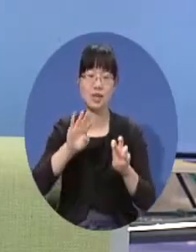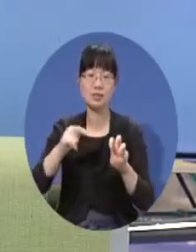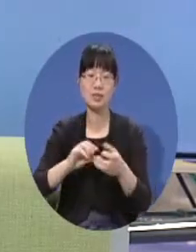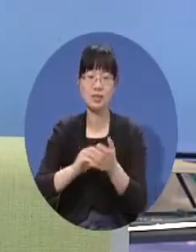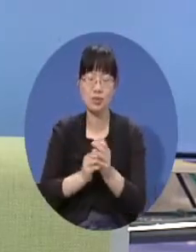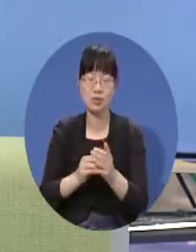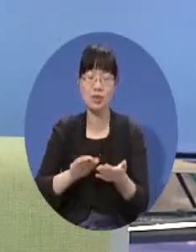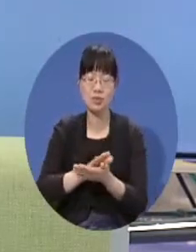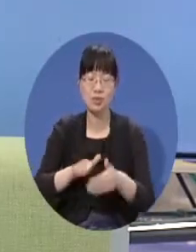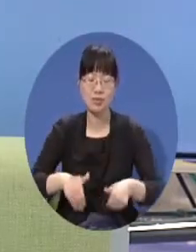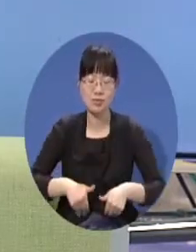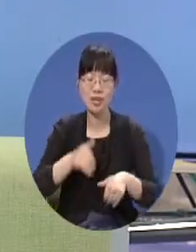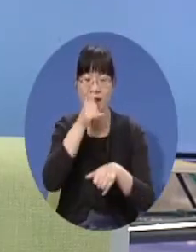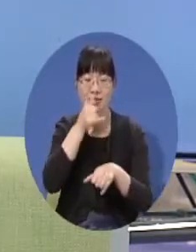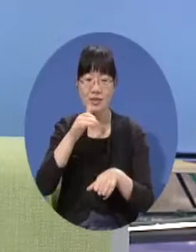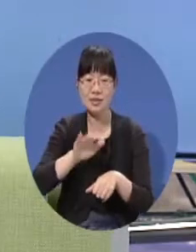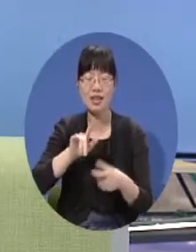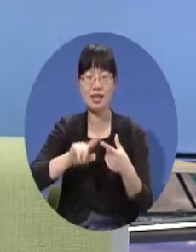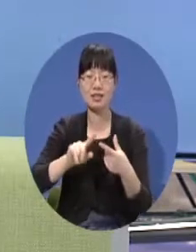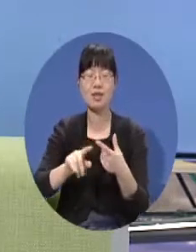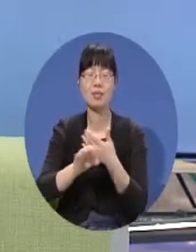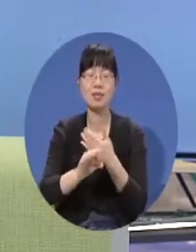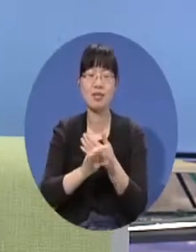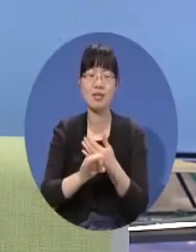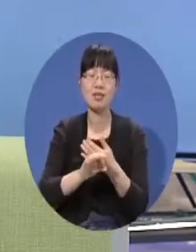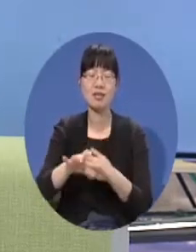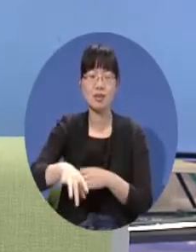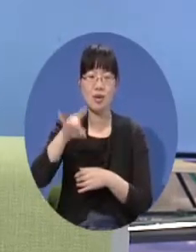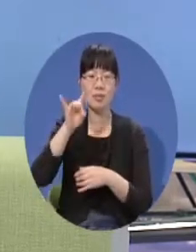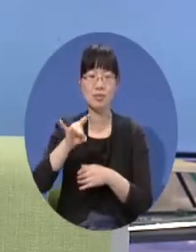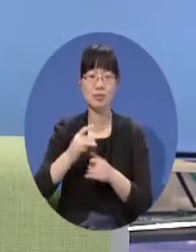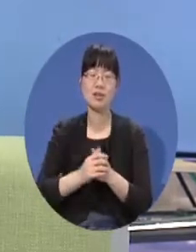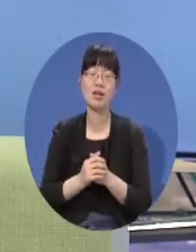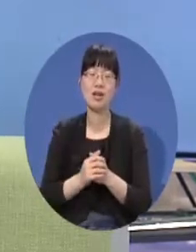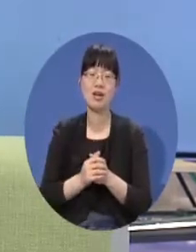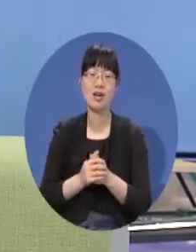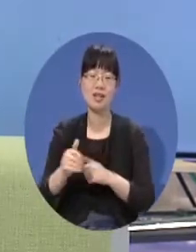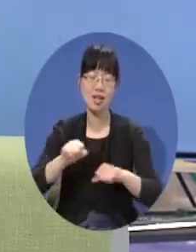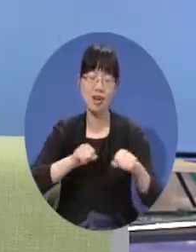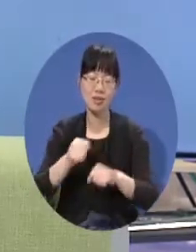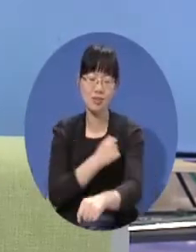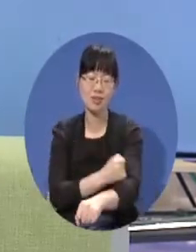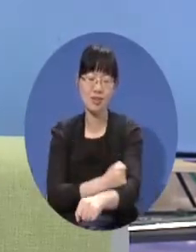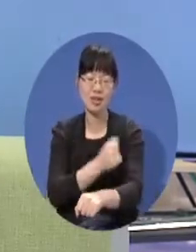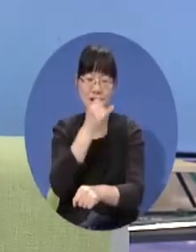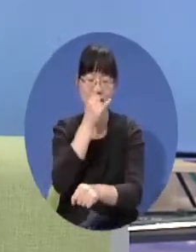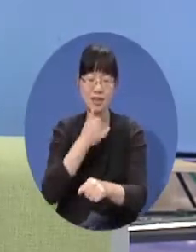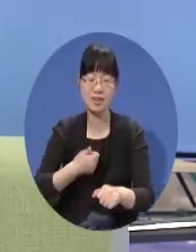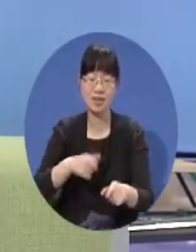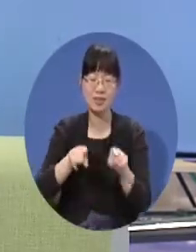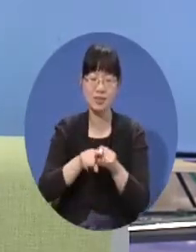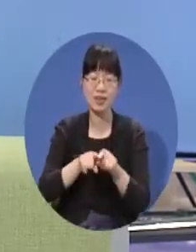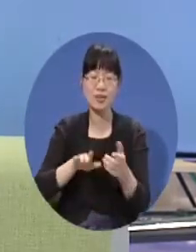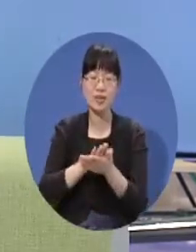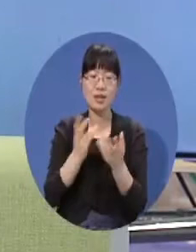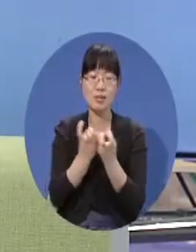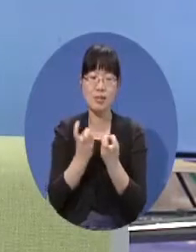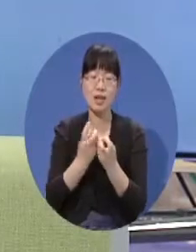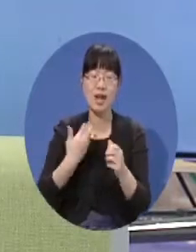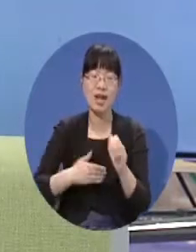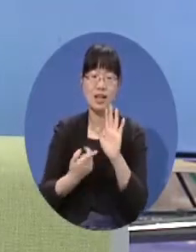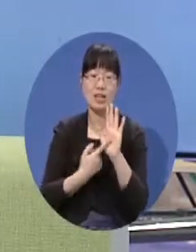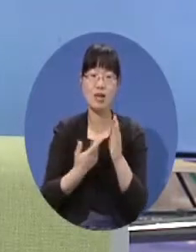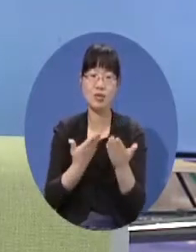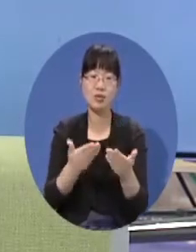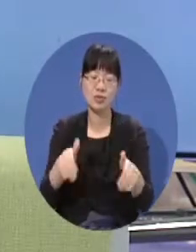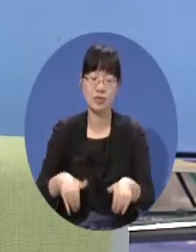정도는 놀 수 있어야 되는데 그렇게 되려면은 처음에 품을 파셔야 돼요. 그렇죠. 아이와 함께 어떤 놀이하는 방법을 사실은 알려줘야